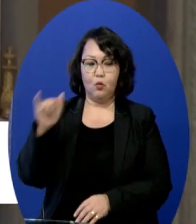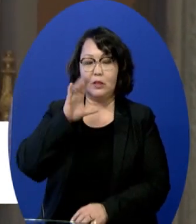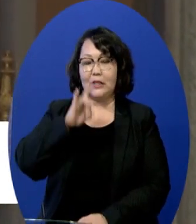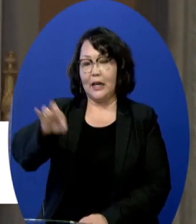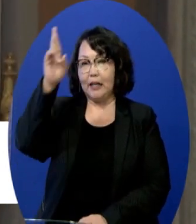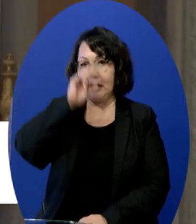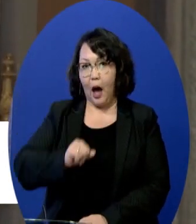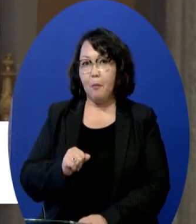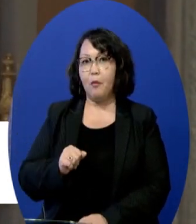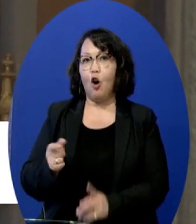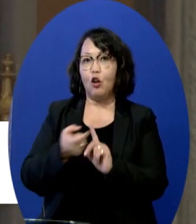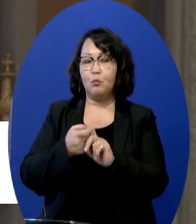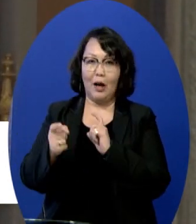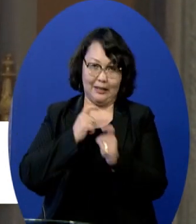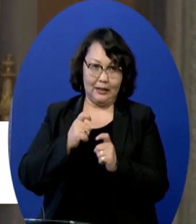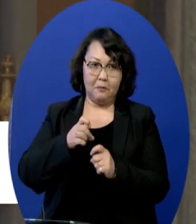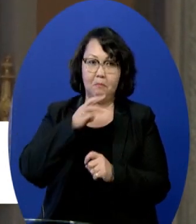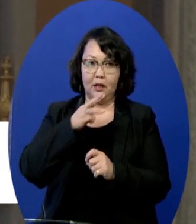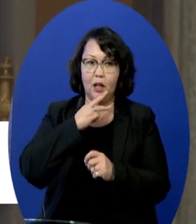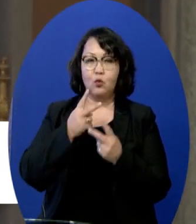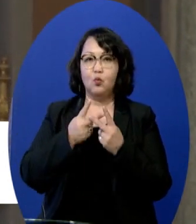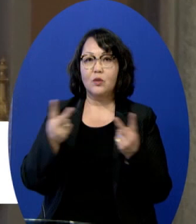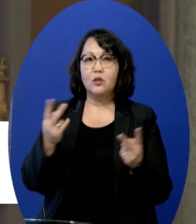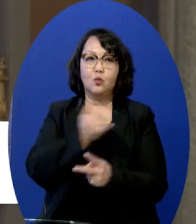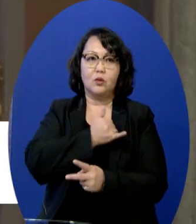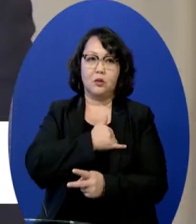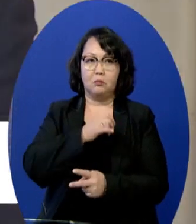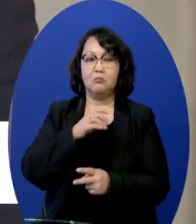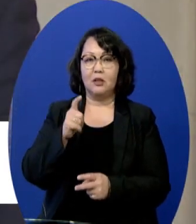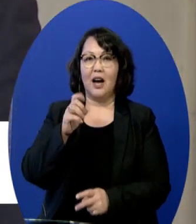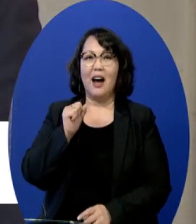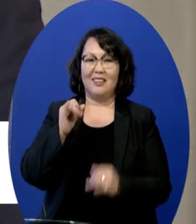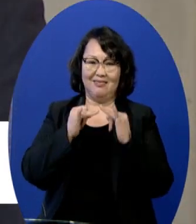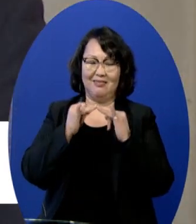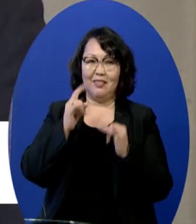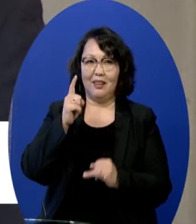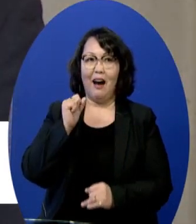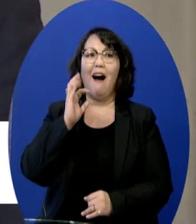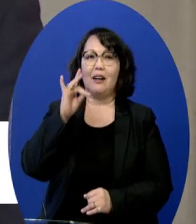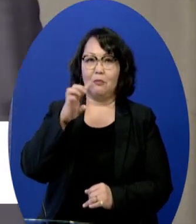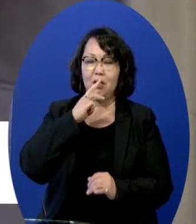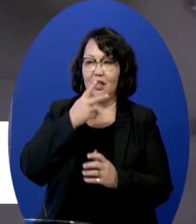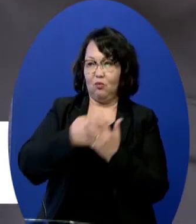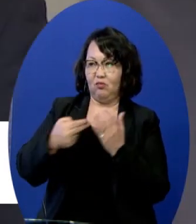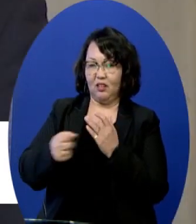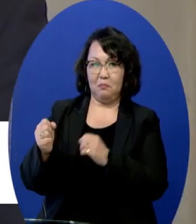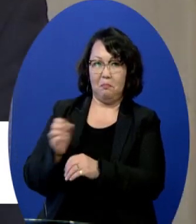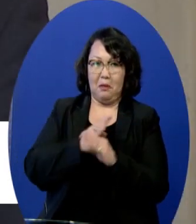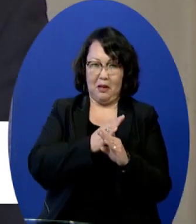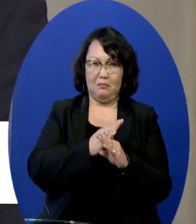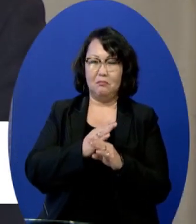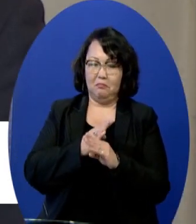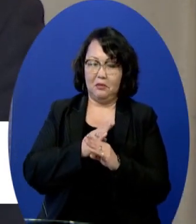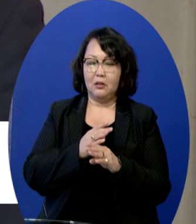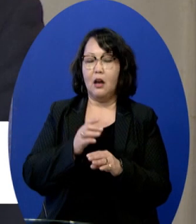Америкийн нэгдсэн улсын сангийн яам болоод холбоо харилцаа мэдээллийн үндэсний удирдах газар хакеруудын халдлагын бай босныг баталсан юм. За